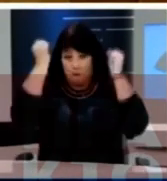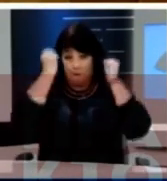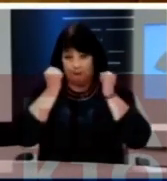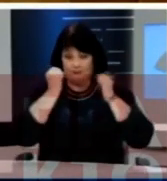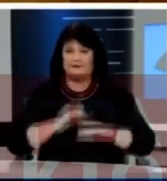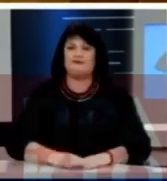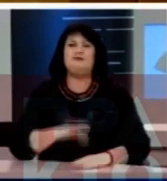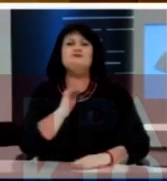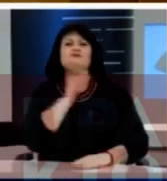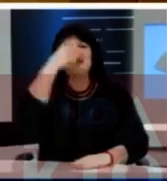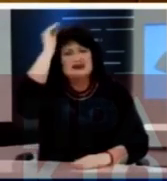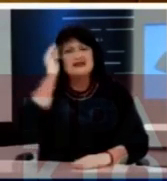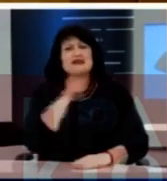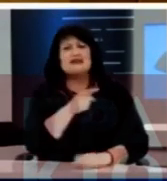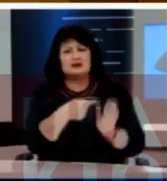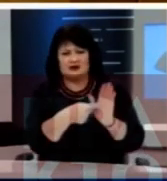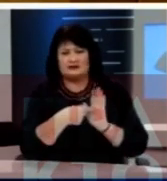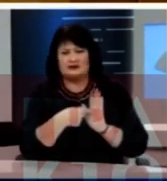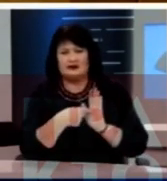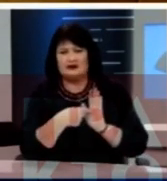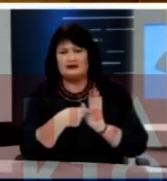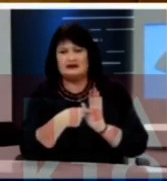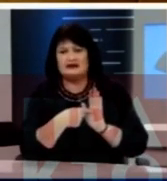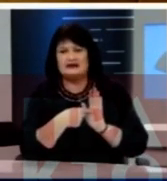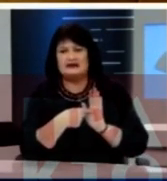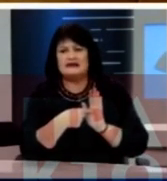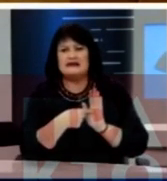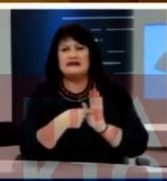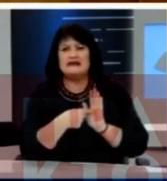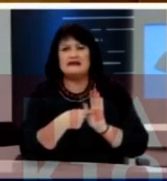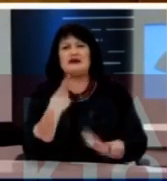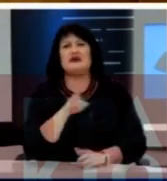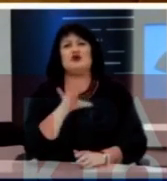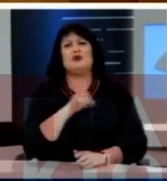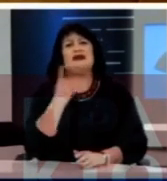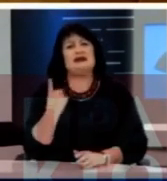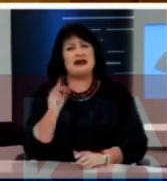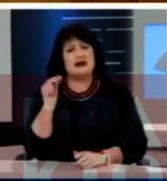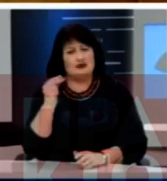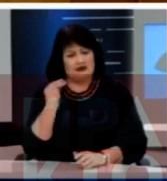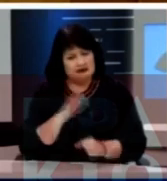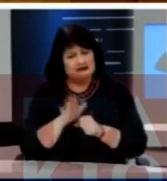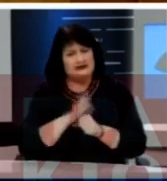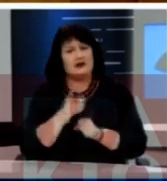Κύριος Τσίπρας εμφανίζεται να έχει βρει τους 151 βουλευτές.